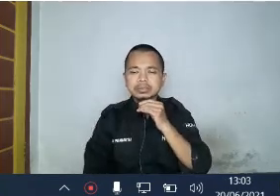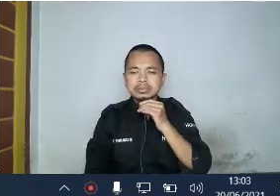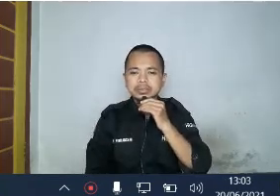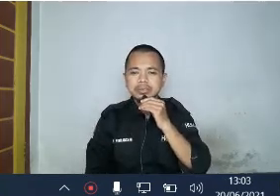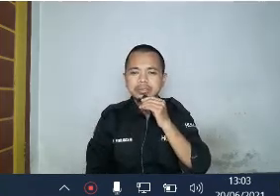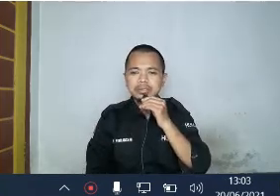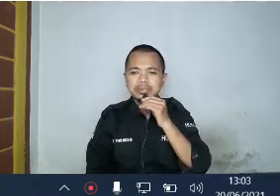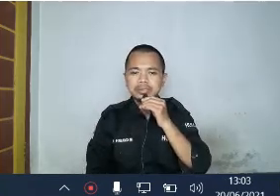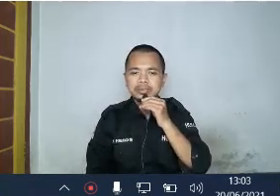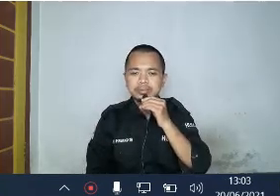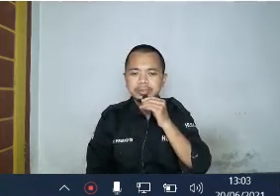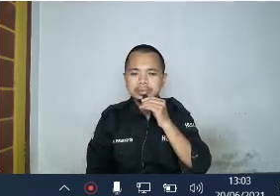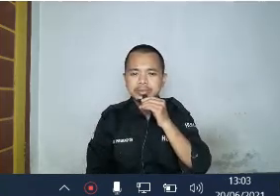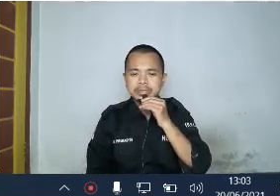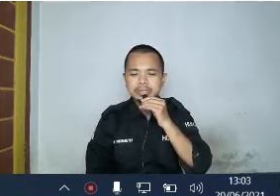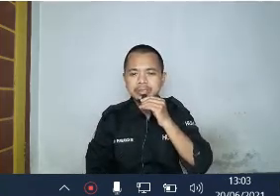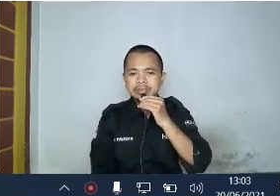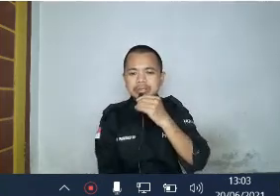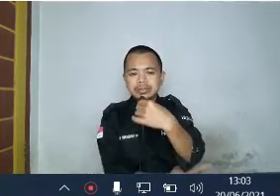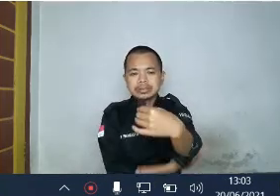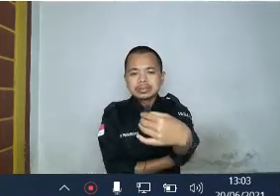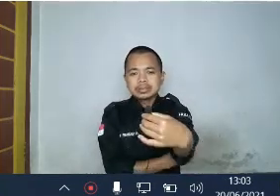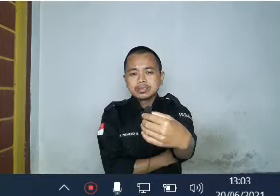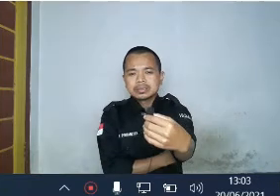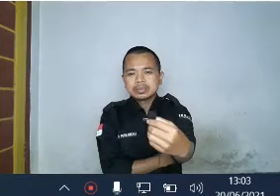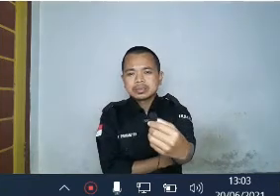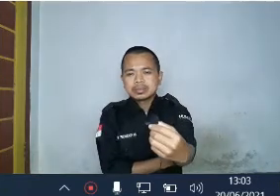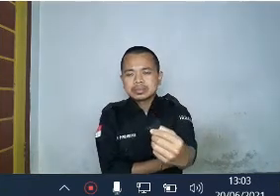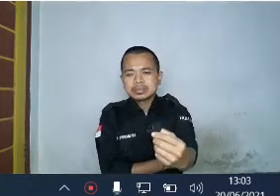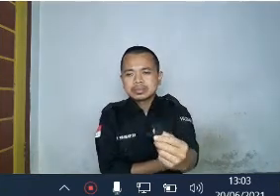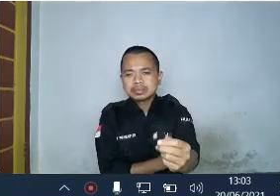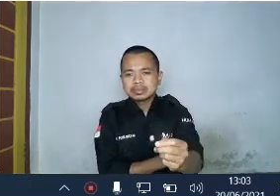wabarakatuh teman-teman semuanya